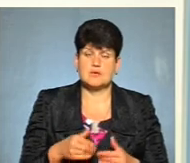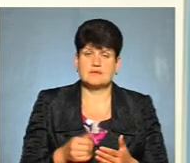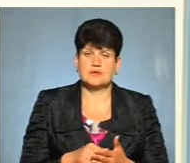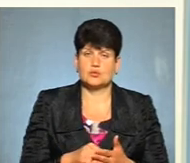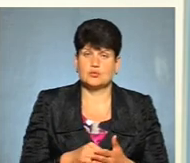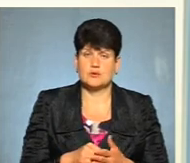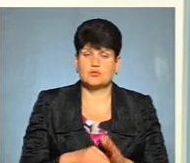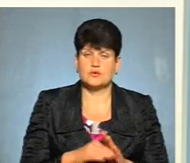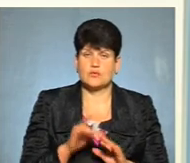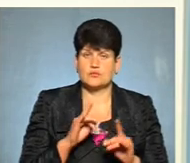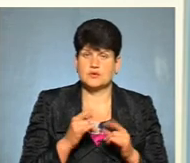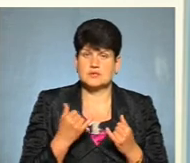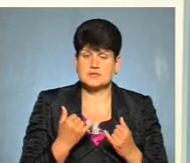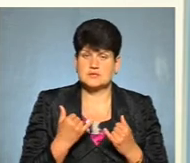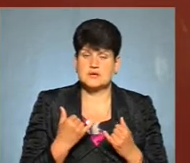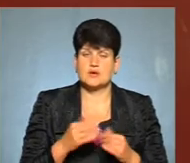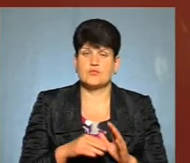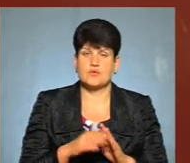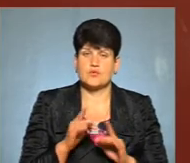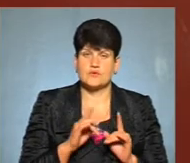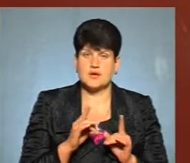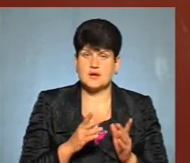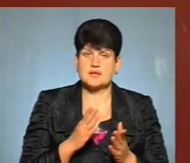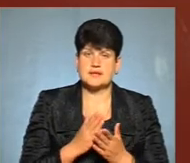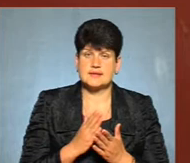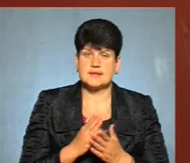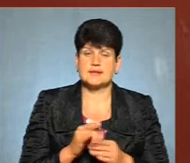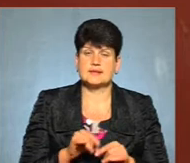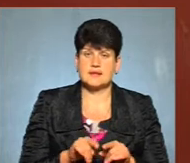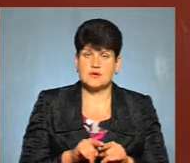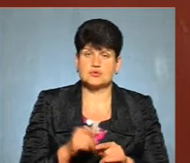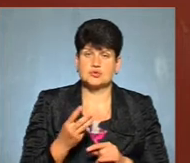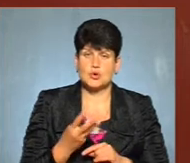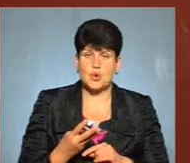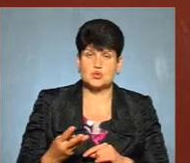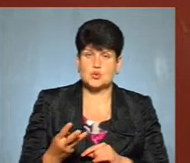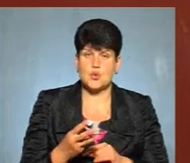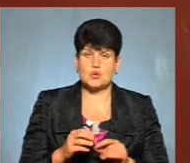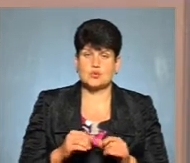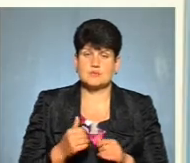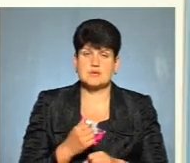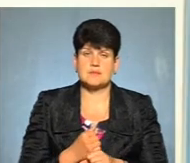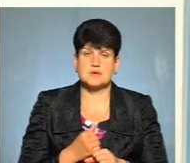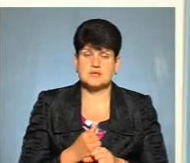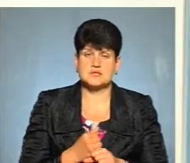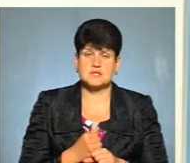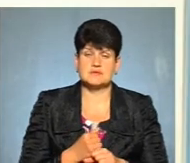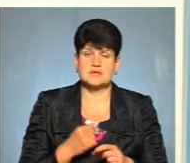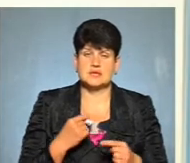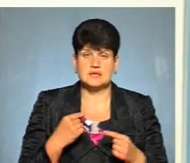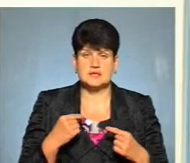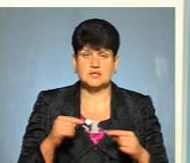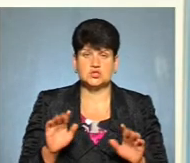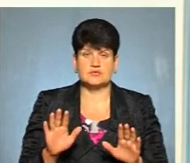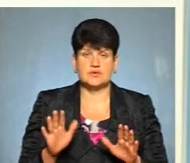у Верховну Раду. І зараз, до речі, у Верховній Раді є теж тристороння комісія, яка працює над альтернативним